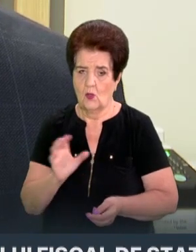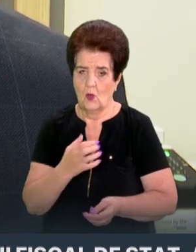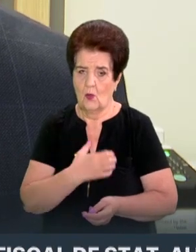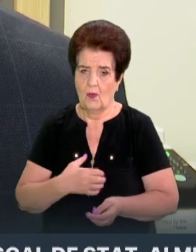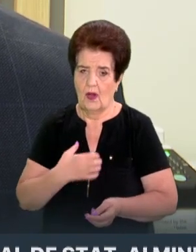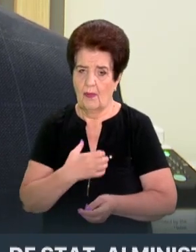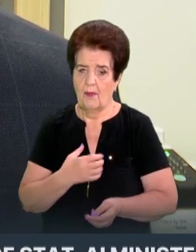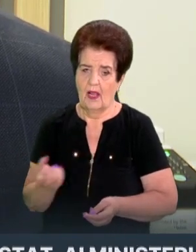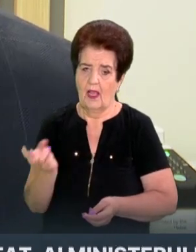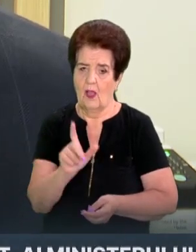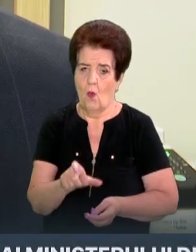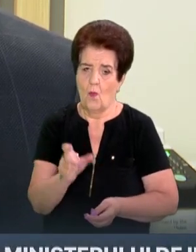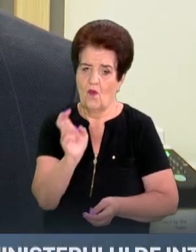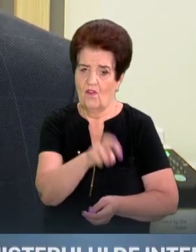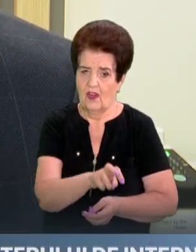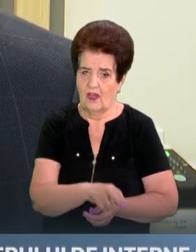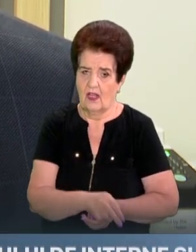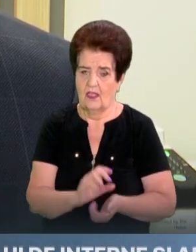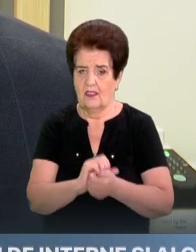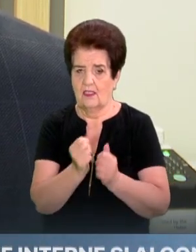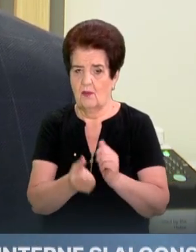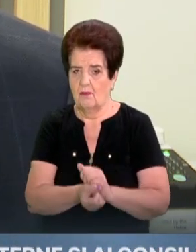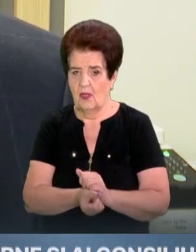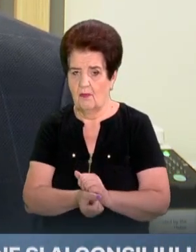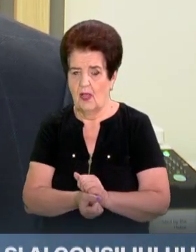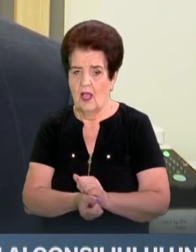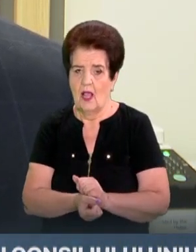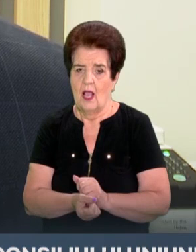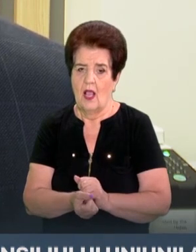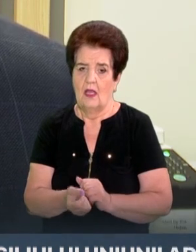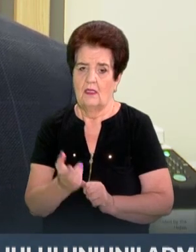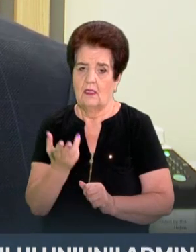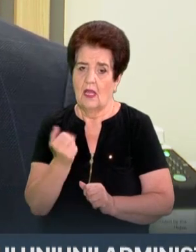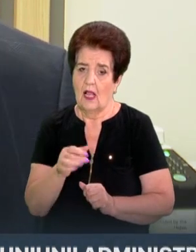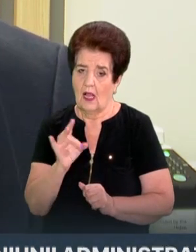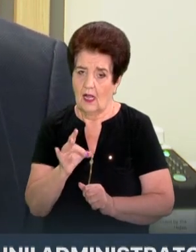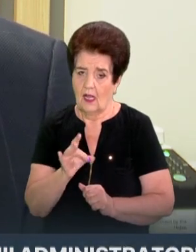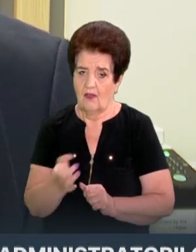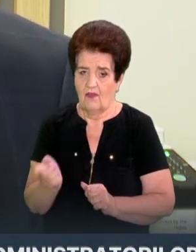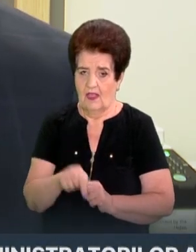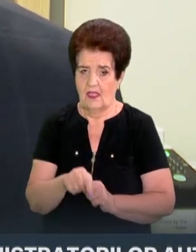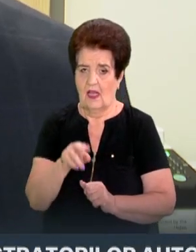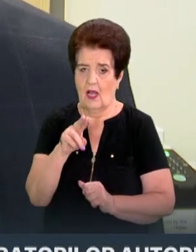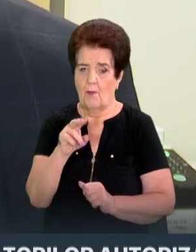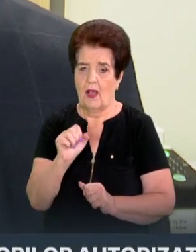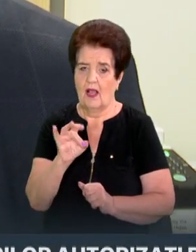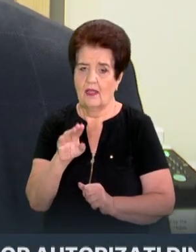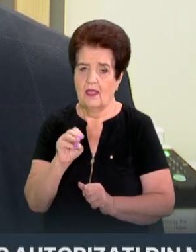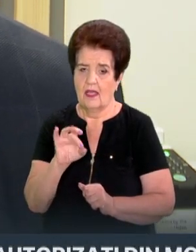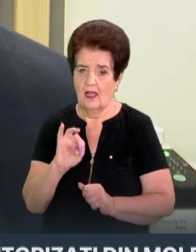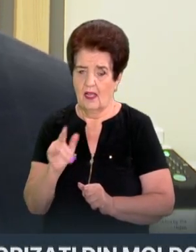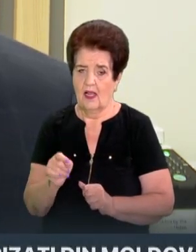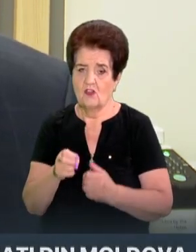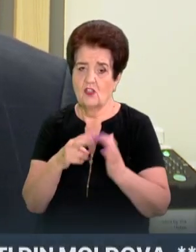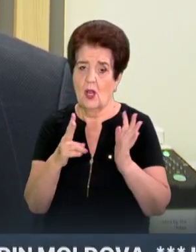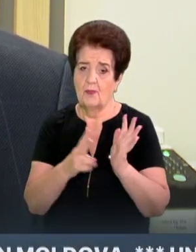caută serviciu, deci, schimbând etaj cu etaj, așa, dar vine aici la parter și din toate cele 17 servicii